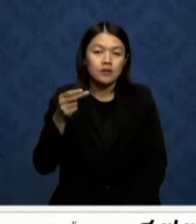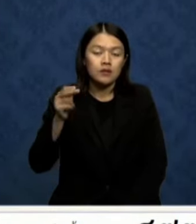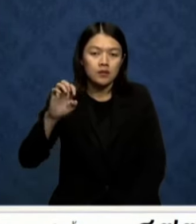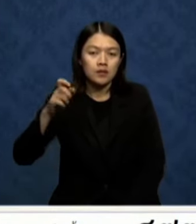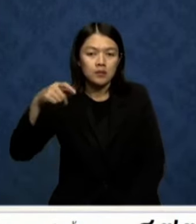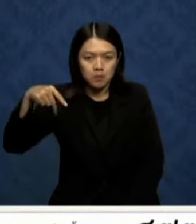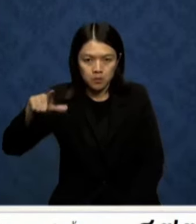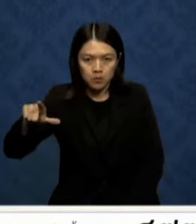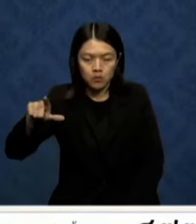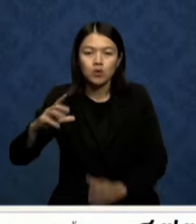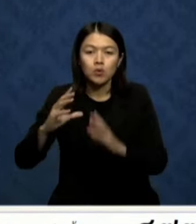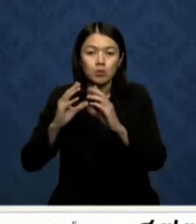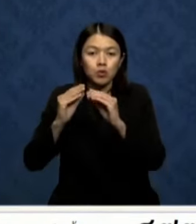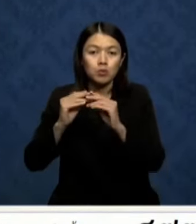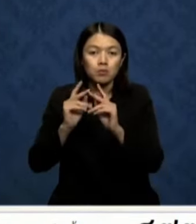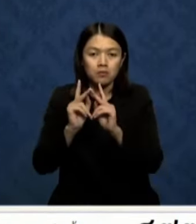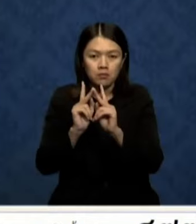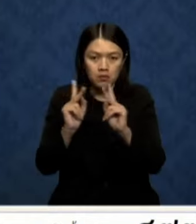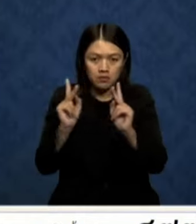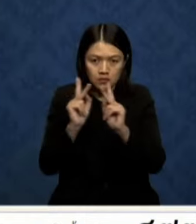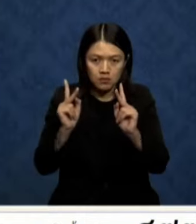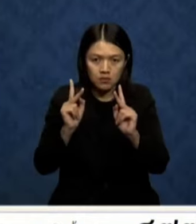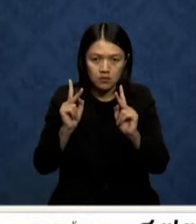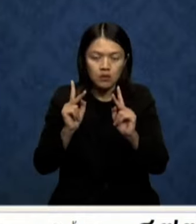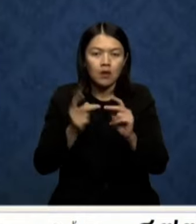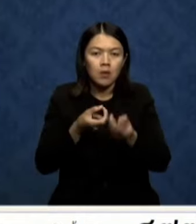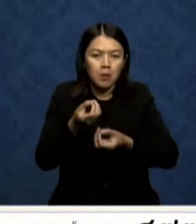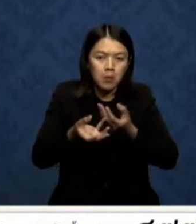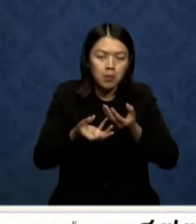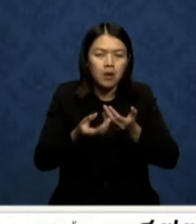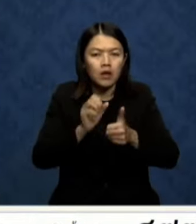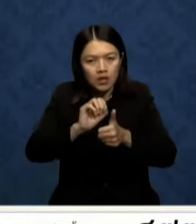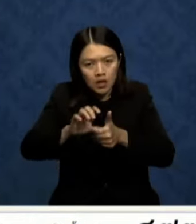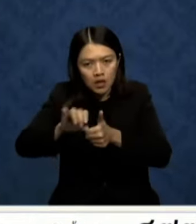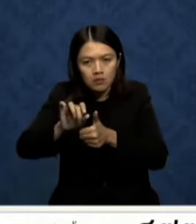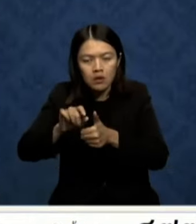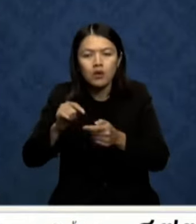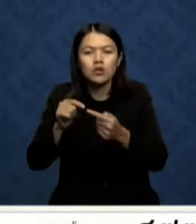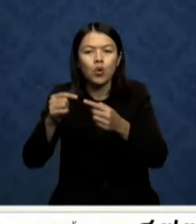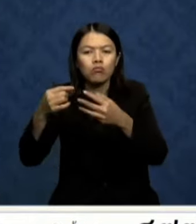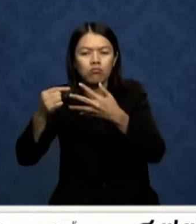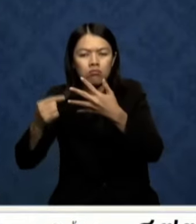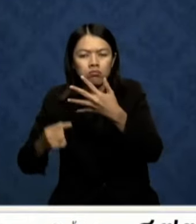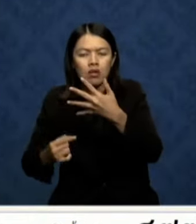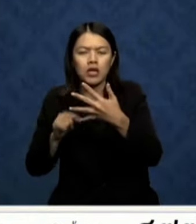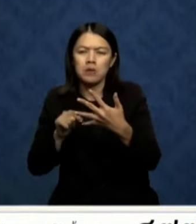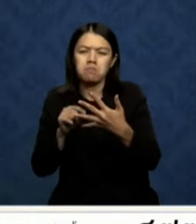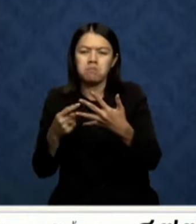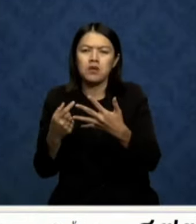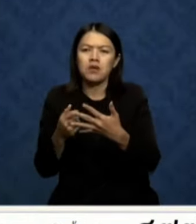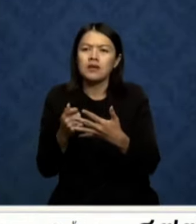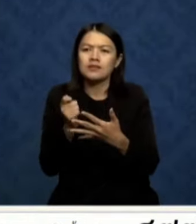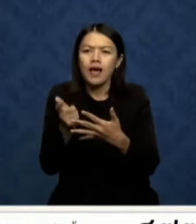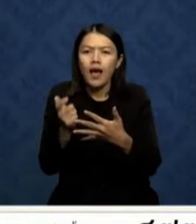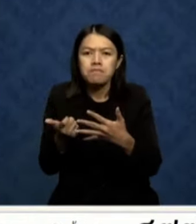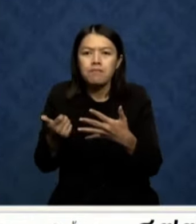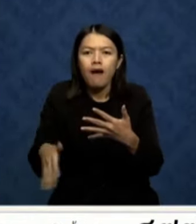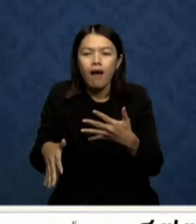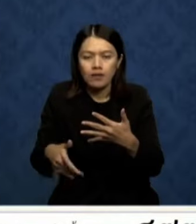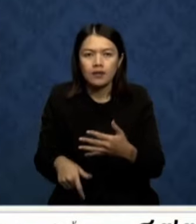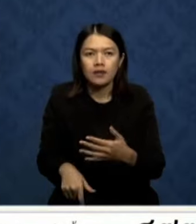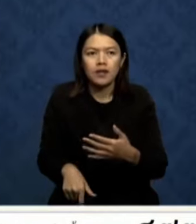ชุมคณะกรรมการท่านเป็นผู้เติมข้อสังเกตเกี่ยวกับเรื่องของ negative list ซึ่งเป็นประโยชน์ครับผมขออนุญาตอย่างนี้ครับข้อ